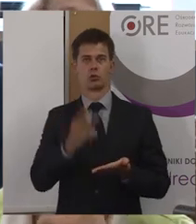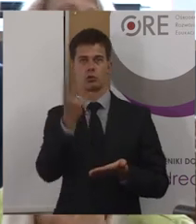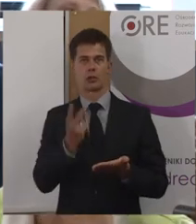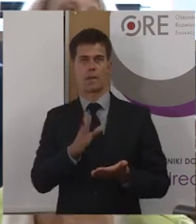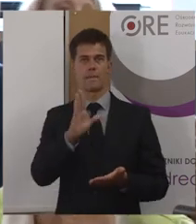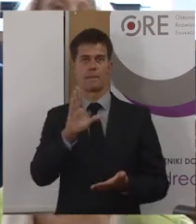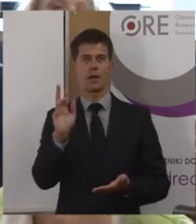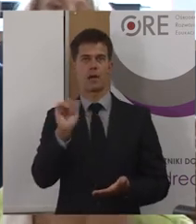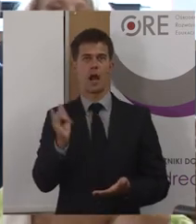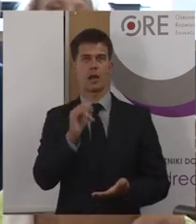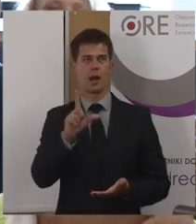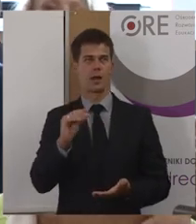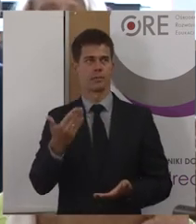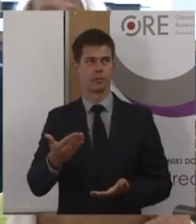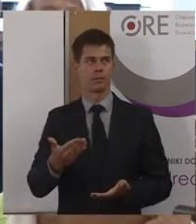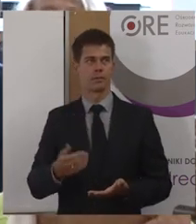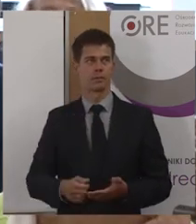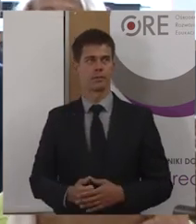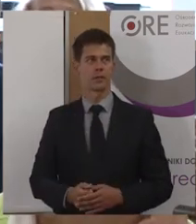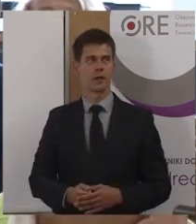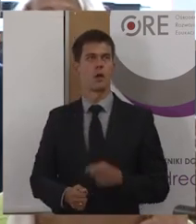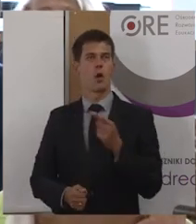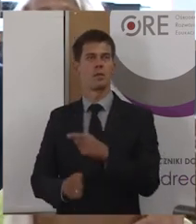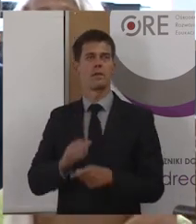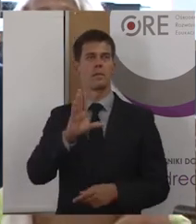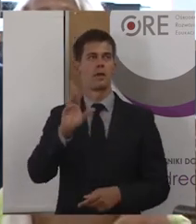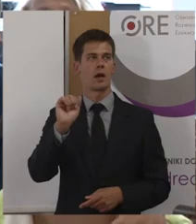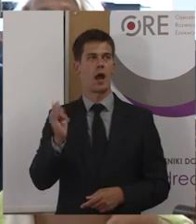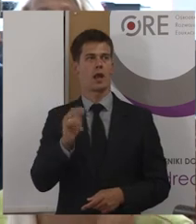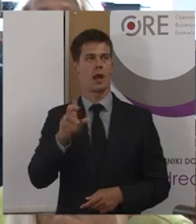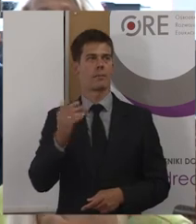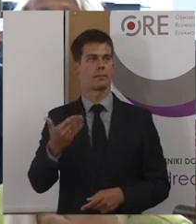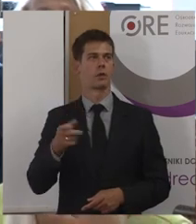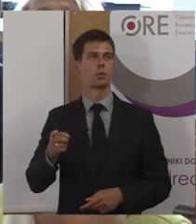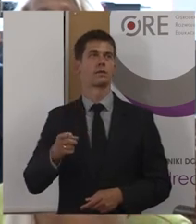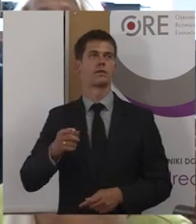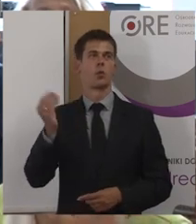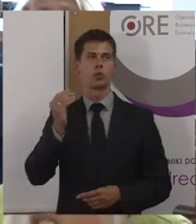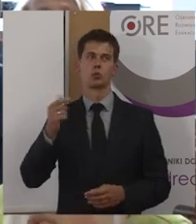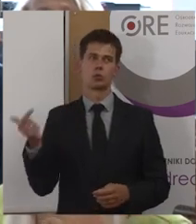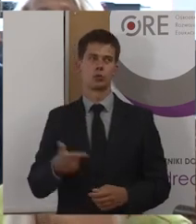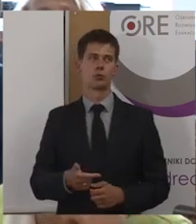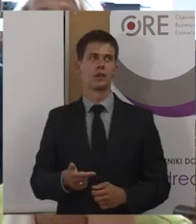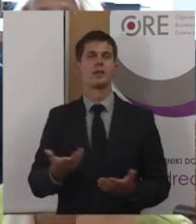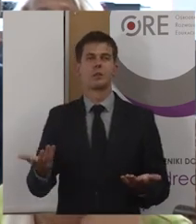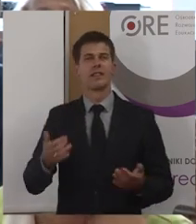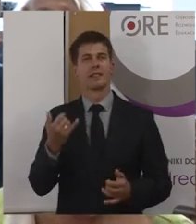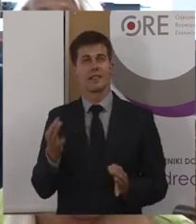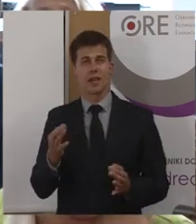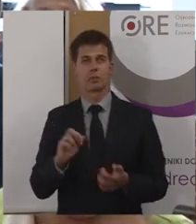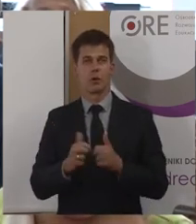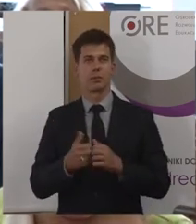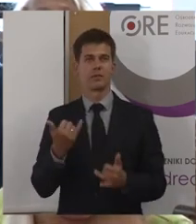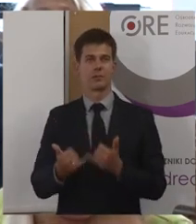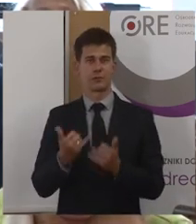że nauczyciele nie umieli Braille'a, pan Mateusz umiał i odniósł sukces w życiu. A ja widzę sytuację odwrotną. Kiedy dzieci idą do szkoły masowej, integracyjnej w